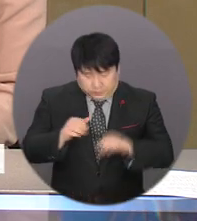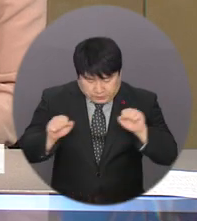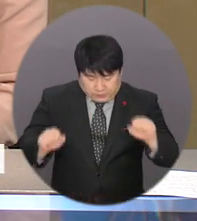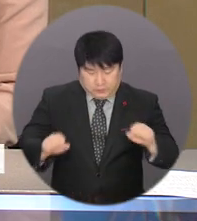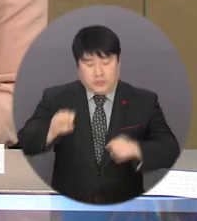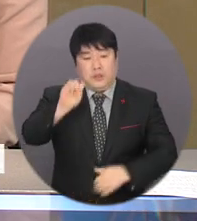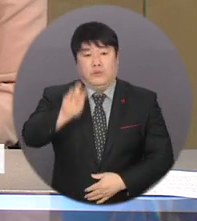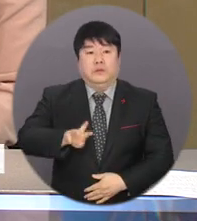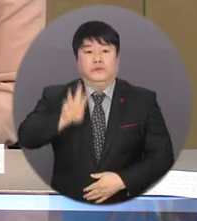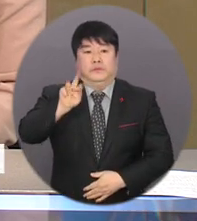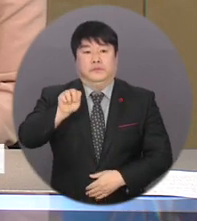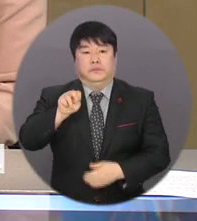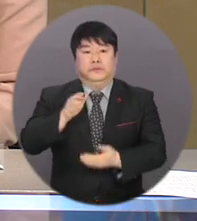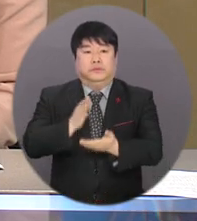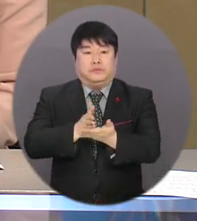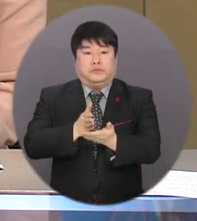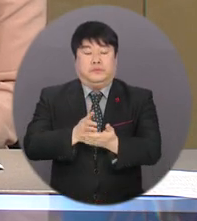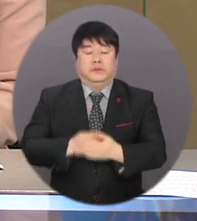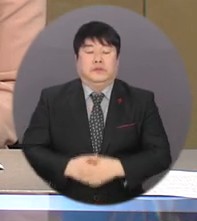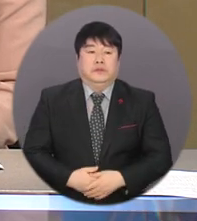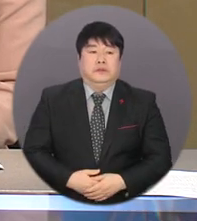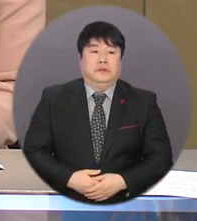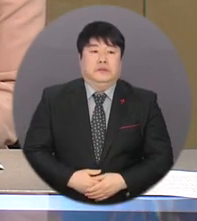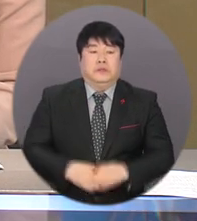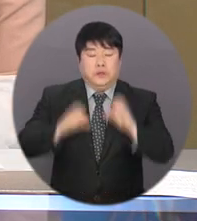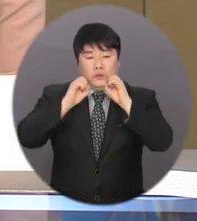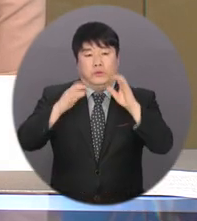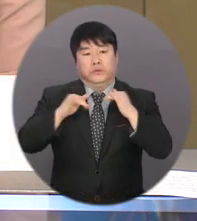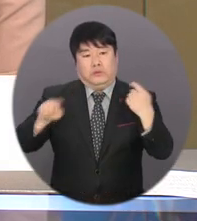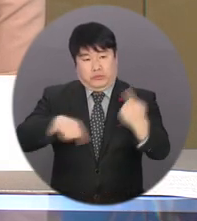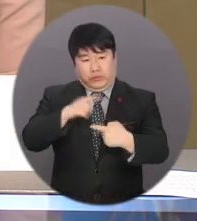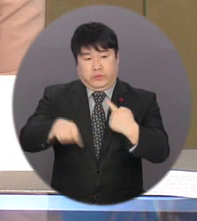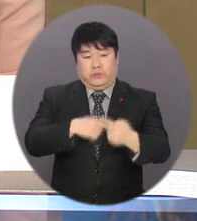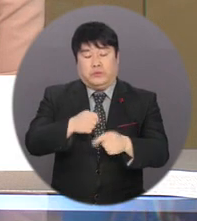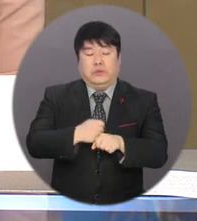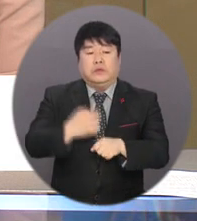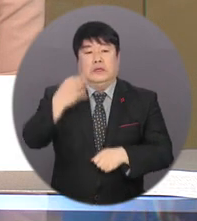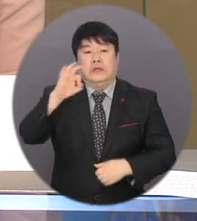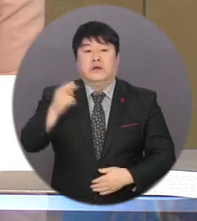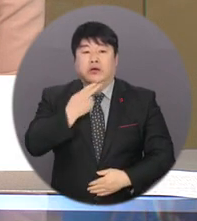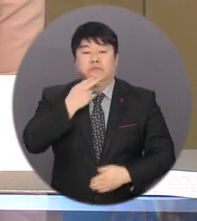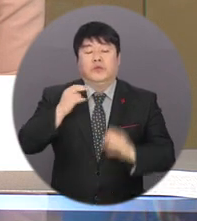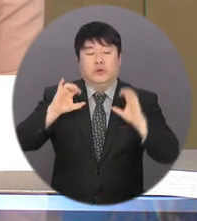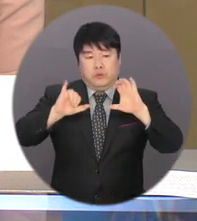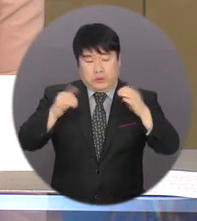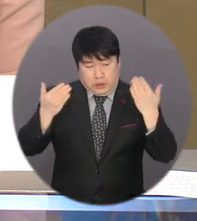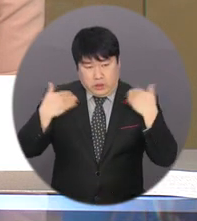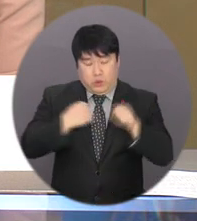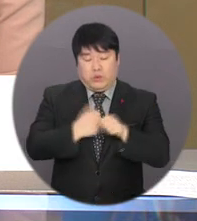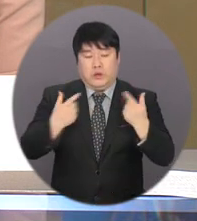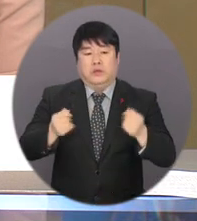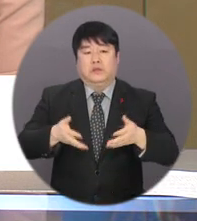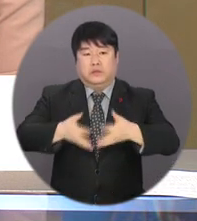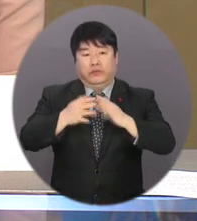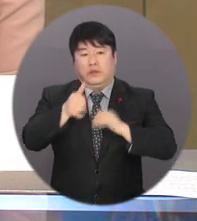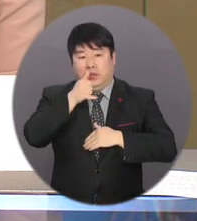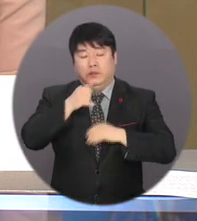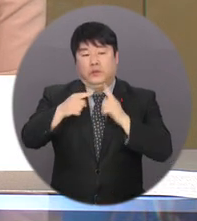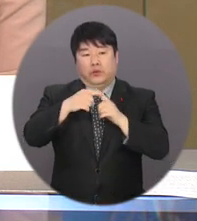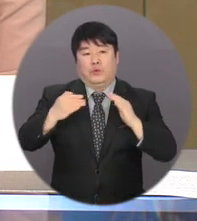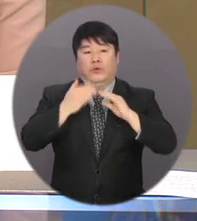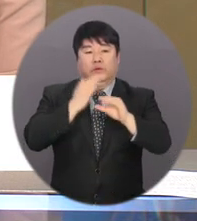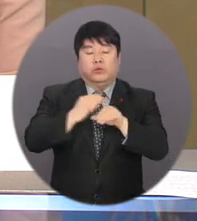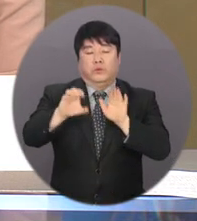여러분 안녕하십니까 방제 mbc 뉴스데스크 입니다 선교사가 운영하는 비인가 국제학교 와 같은 건물에 있는 교회를 중심으로